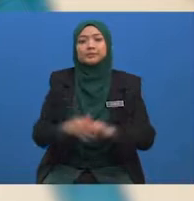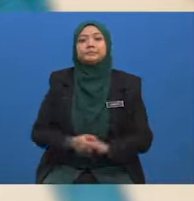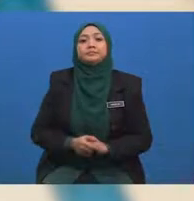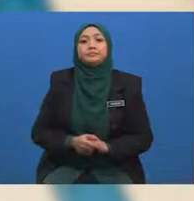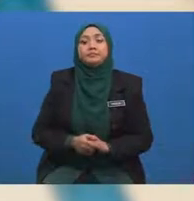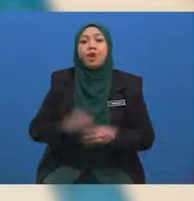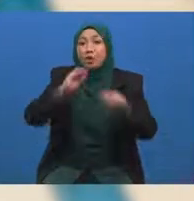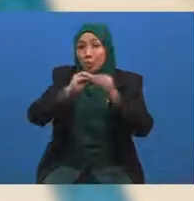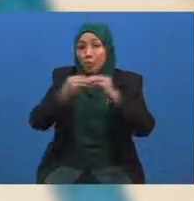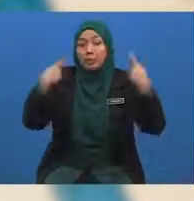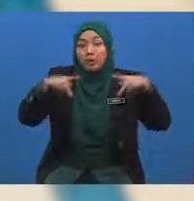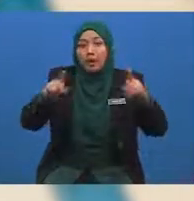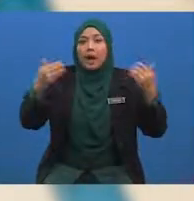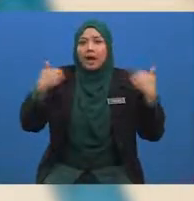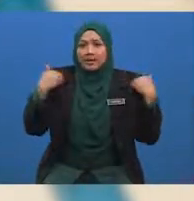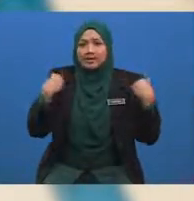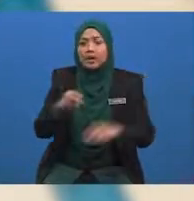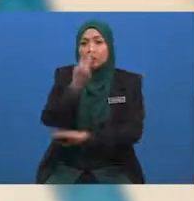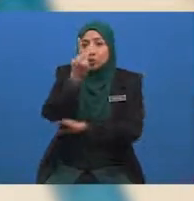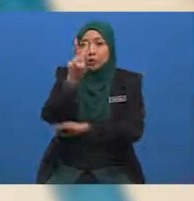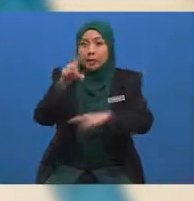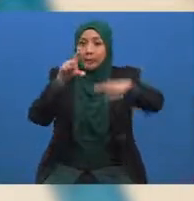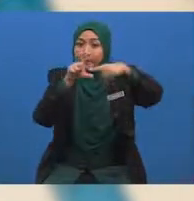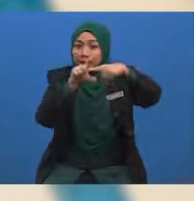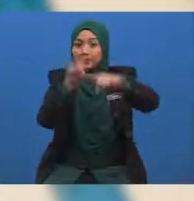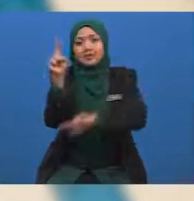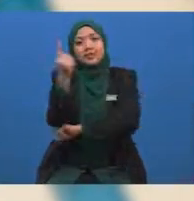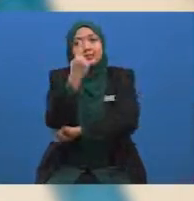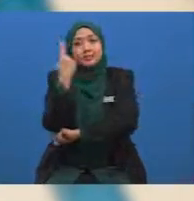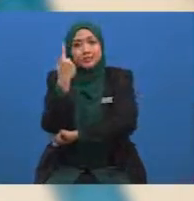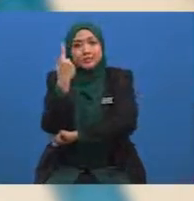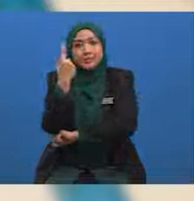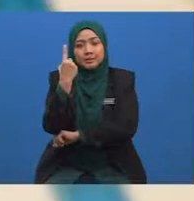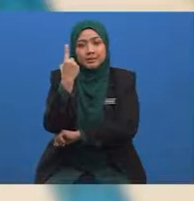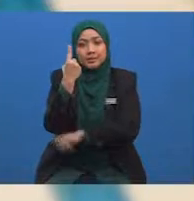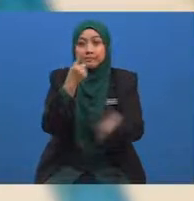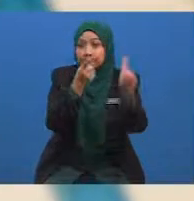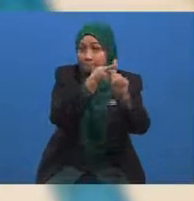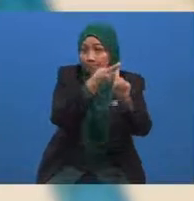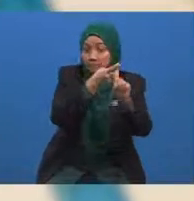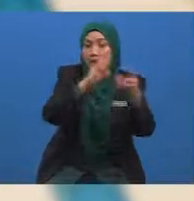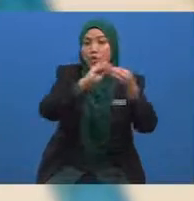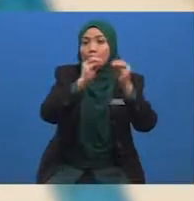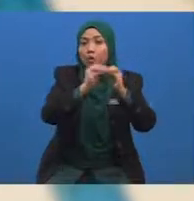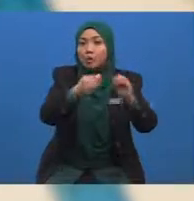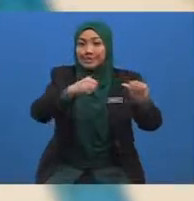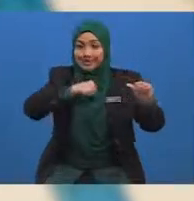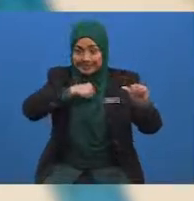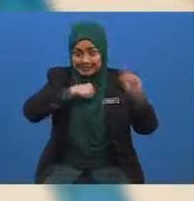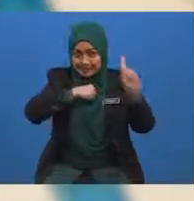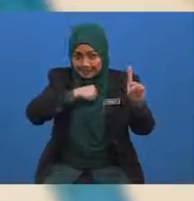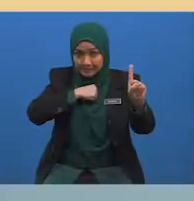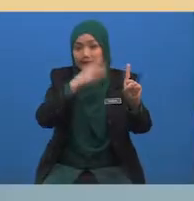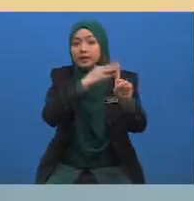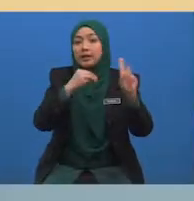Nombor perdana mempunyai dua pembahagi sahaja, iaitu nombor itu sendiri dan